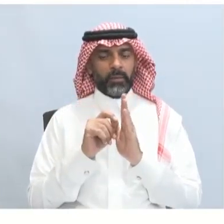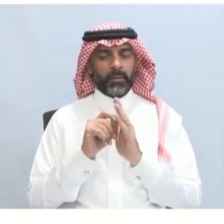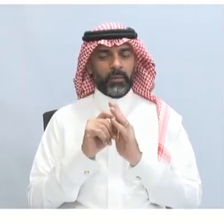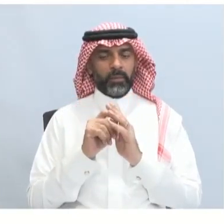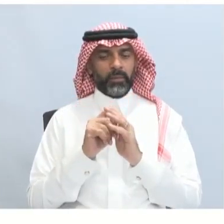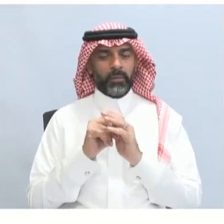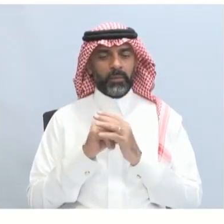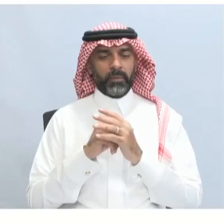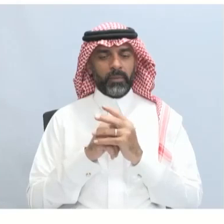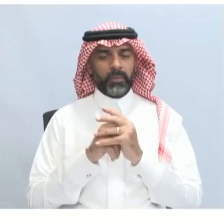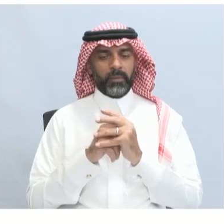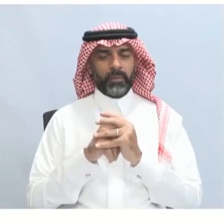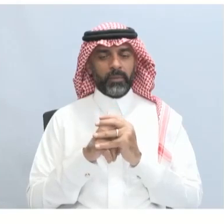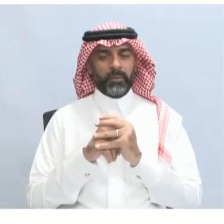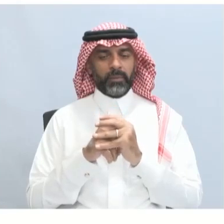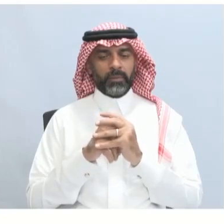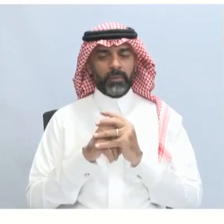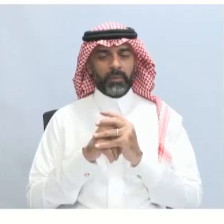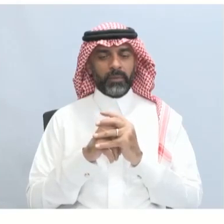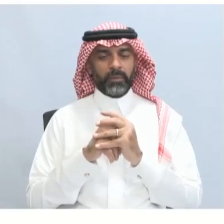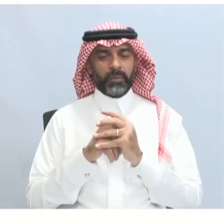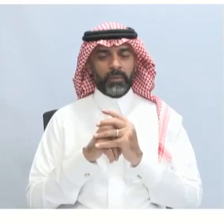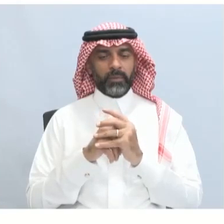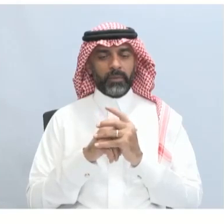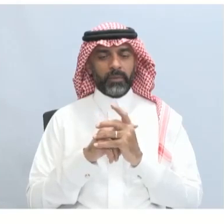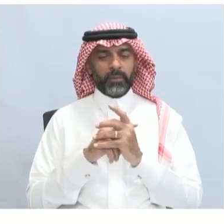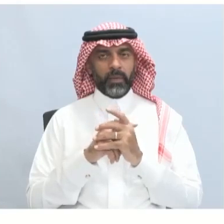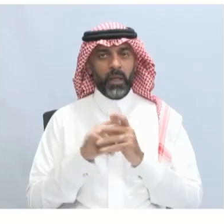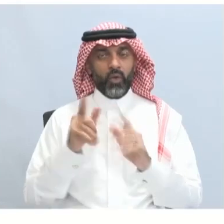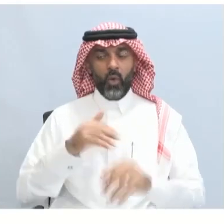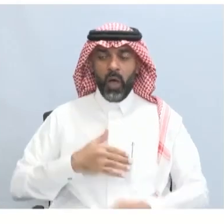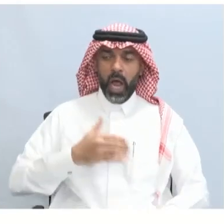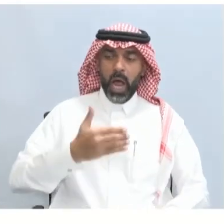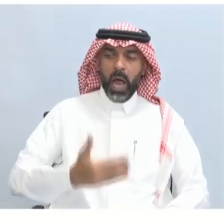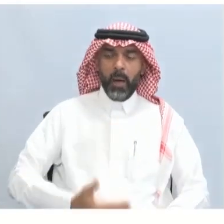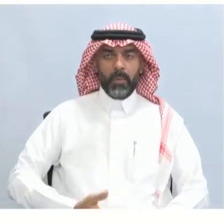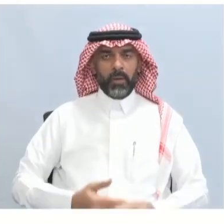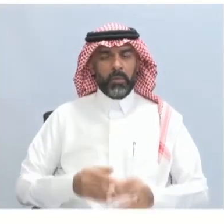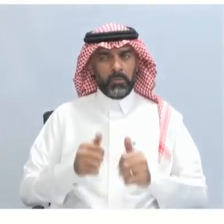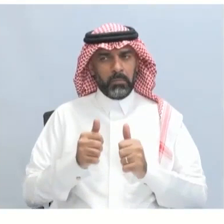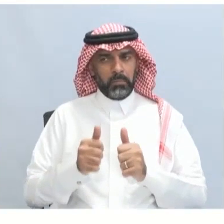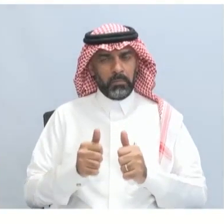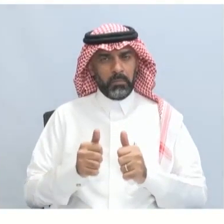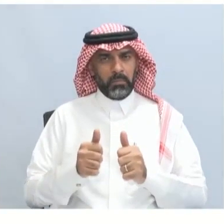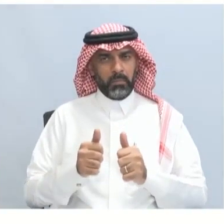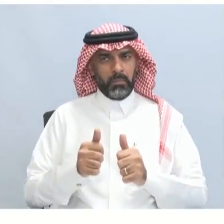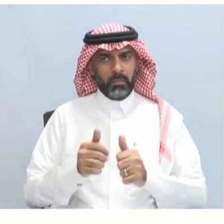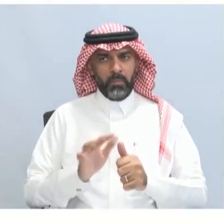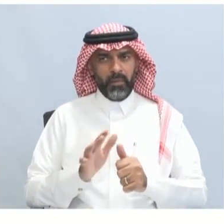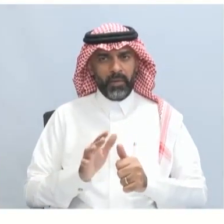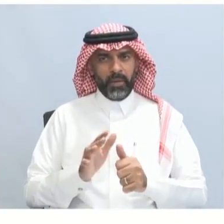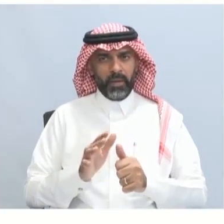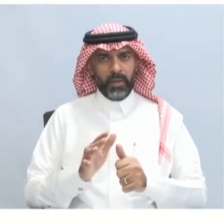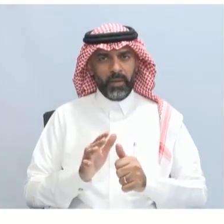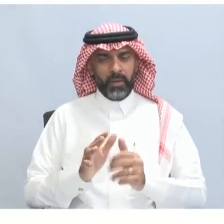للحمل المستكن قبل ولادته فاذا اذا كان هناك حمل مستكن قبل الولاده فان القانون